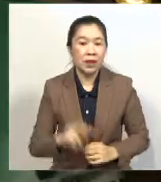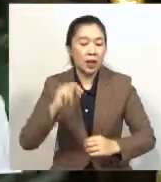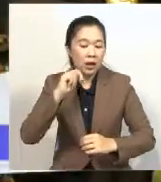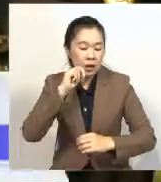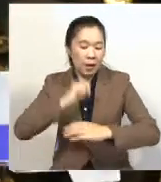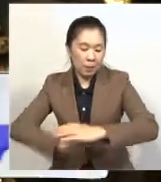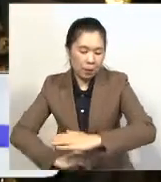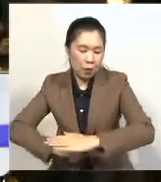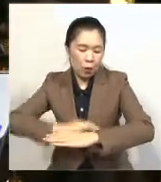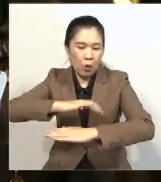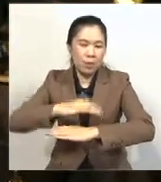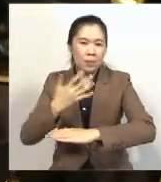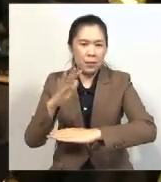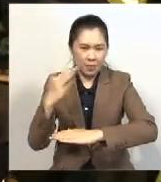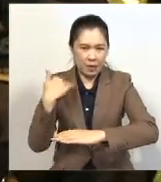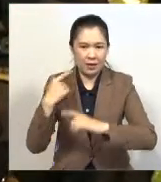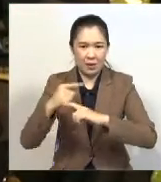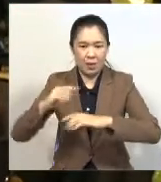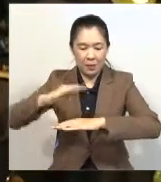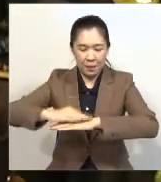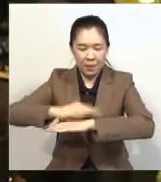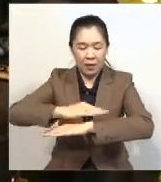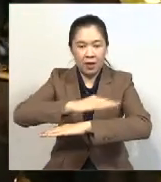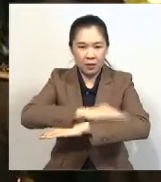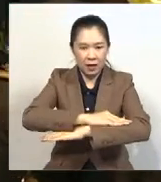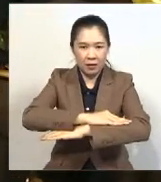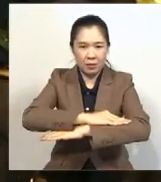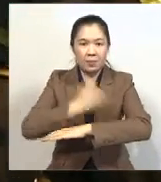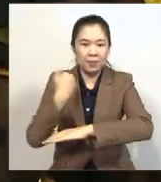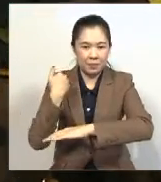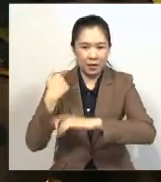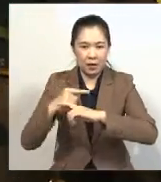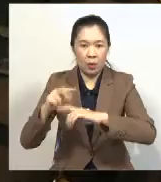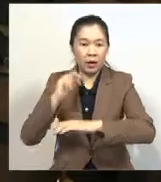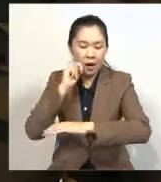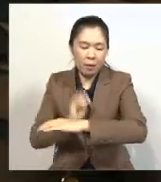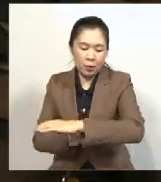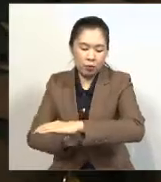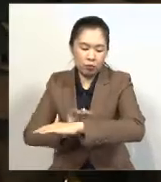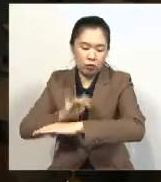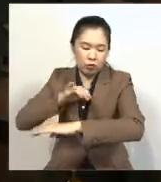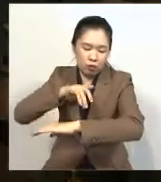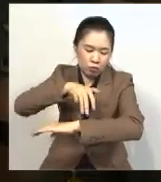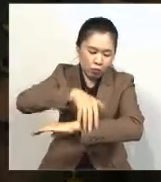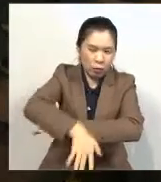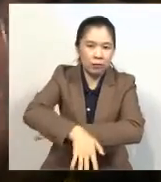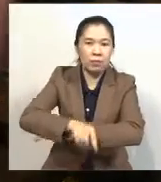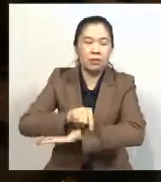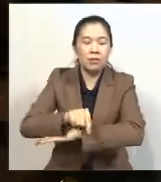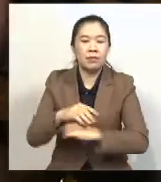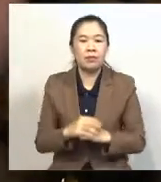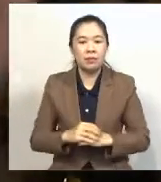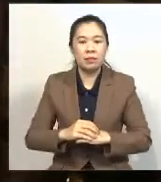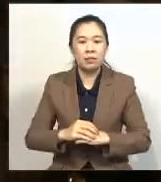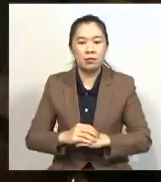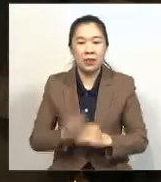เรามีกระสอบทรายกั้นอยู่แต่ว่ามันไม่มีอะไรดันพอน้ำมันล้นสูงน้ำมันแทงพอกระสอบทราย